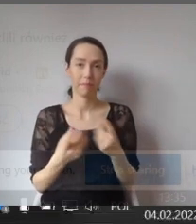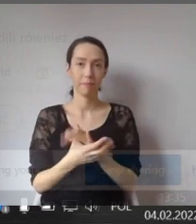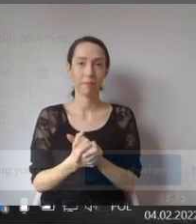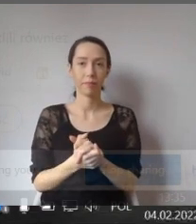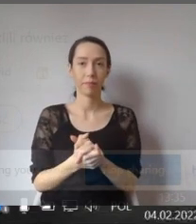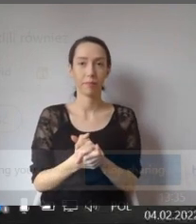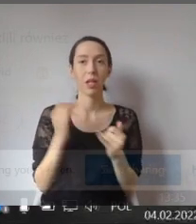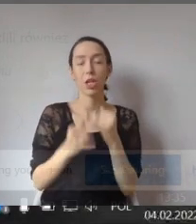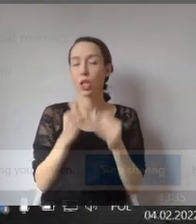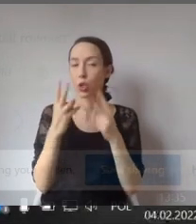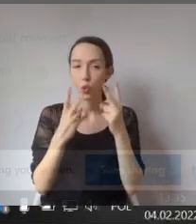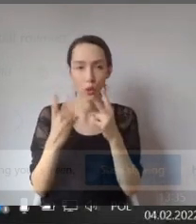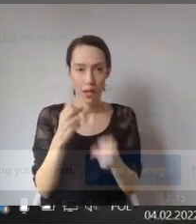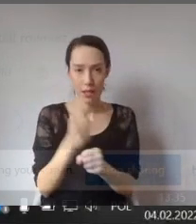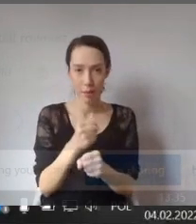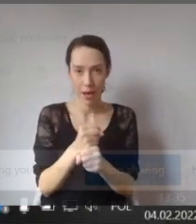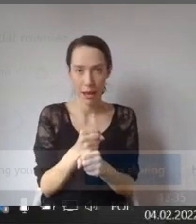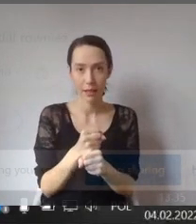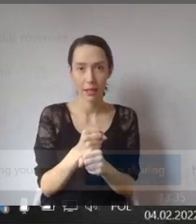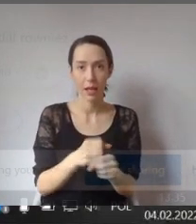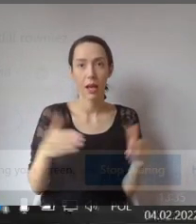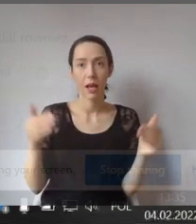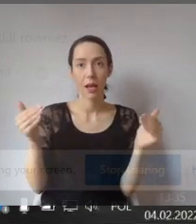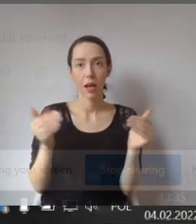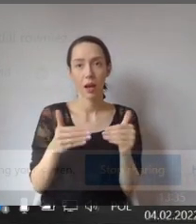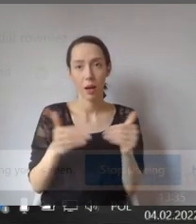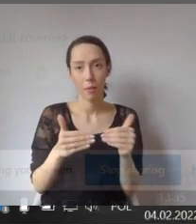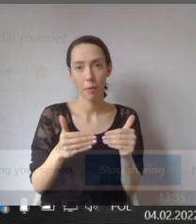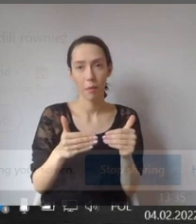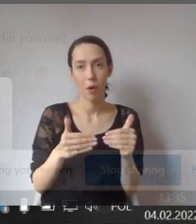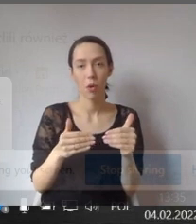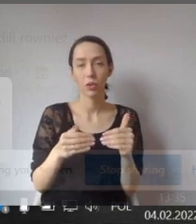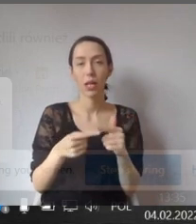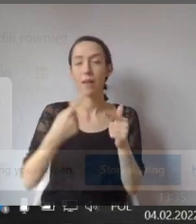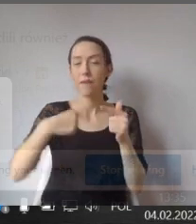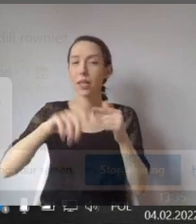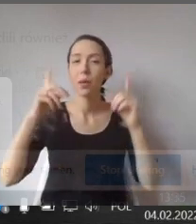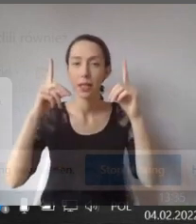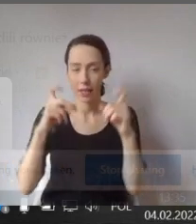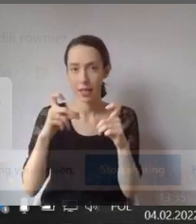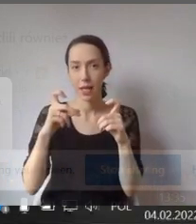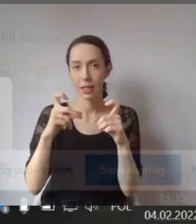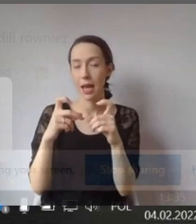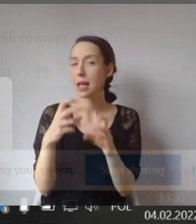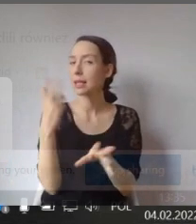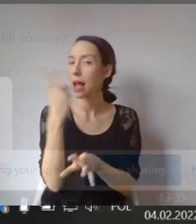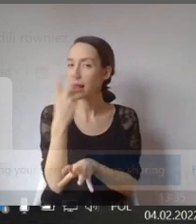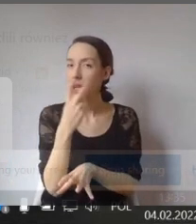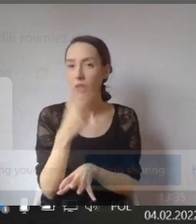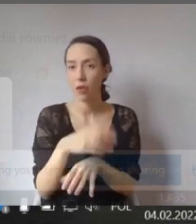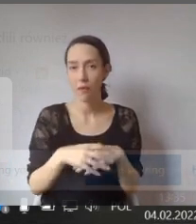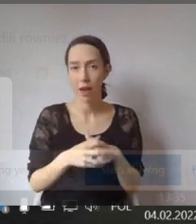szukacie pracy u kogoś, to też można tutaj dać zdjęcie związane z waszym hobby, czyli ono powinno się odwoływać do tego, kim